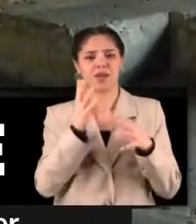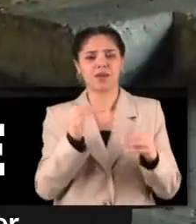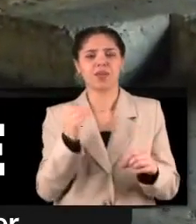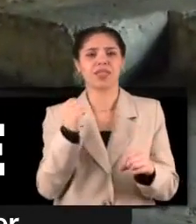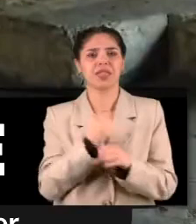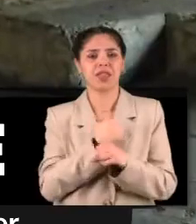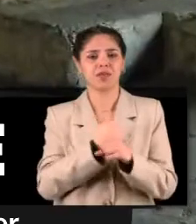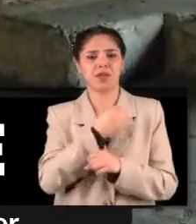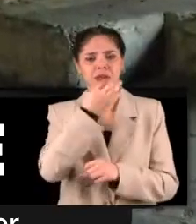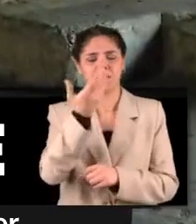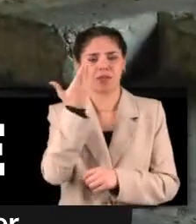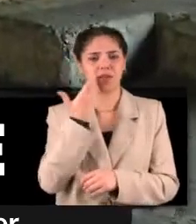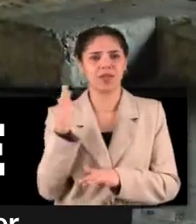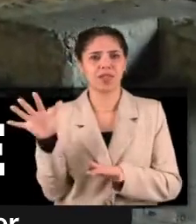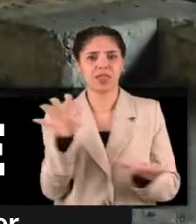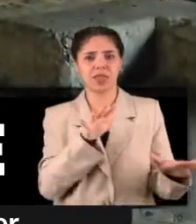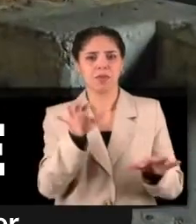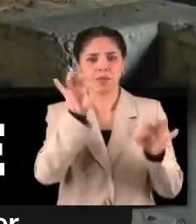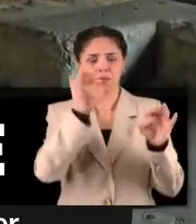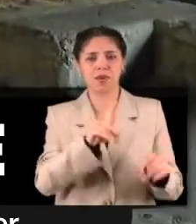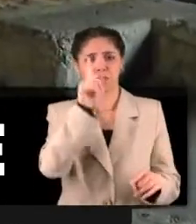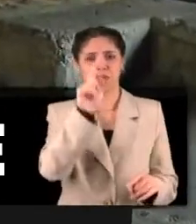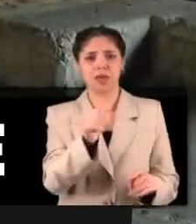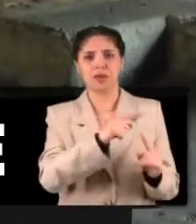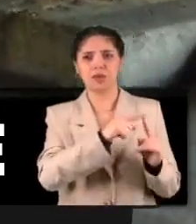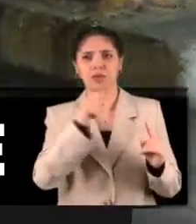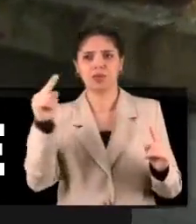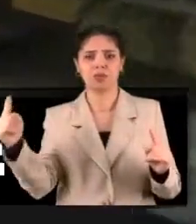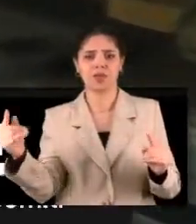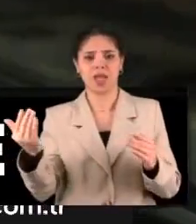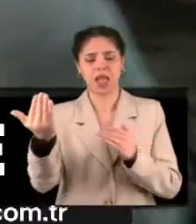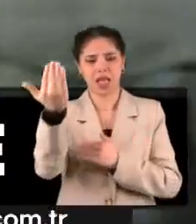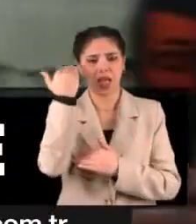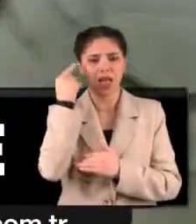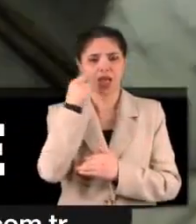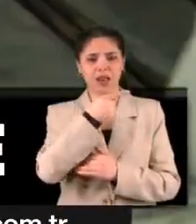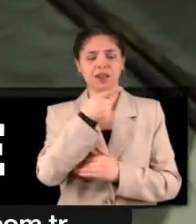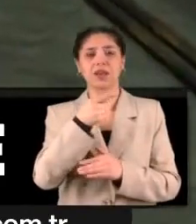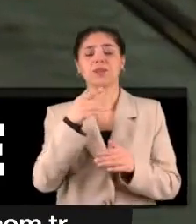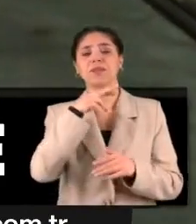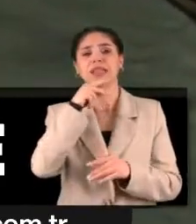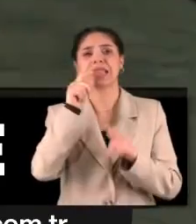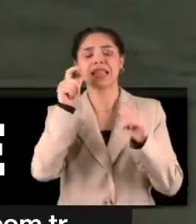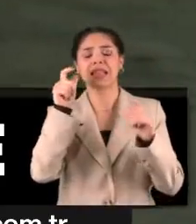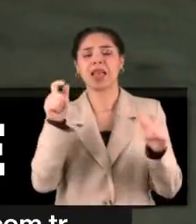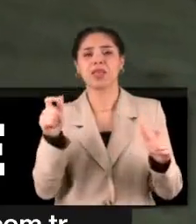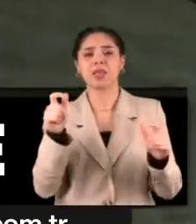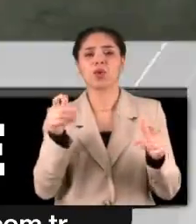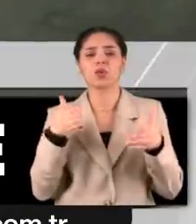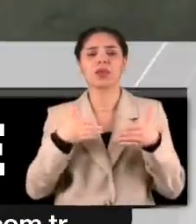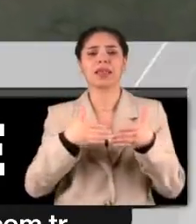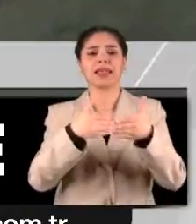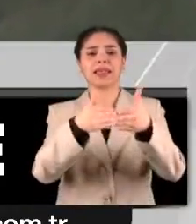Enkaz haberlerini izledik ya, aslında depremin başladığı ilk günlerde hemen arkamızdaki İskenderun gemisi enkazdan